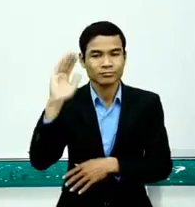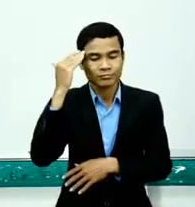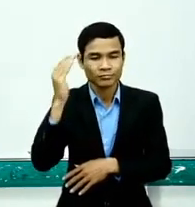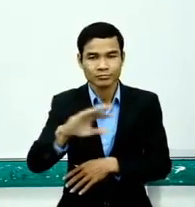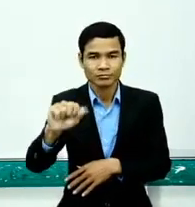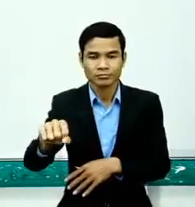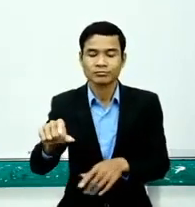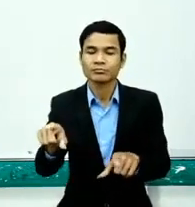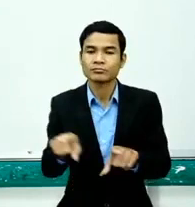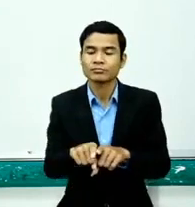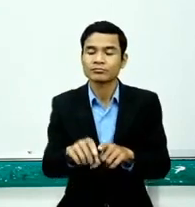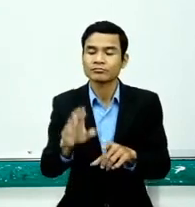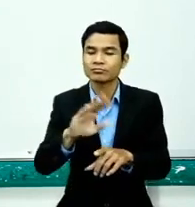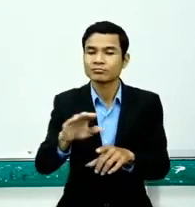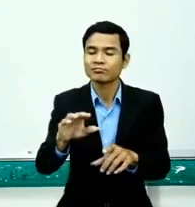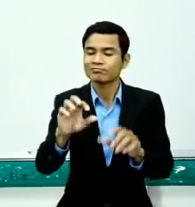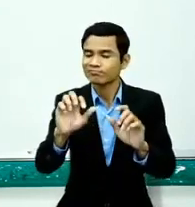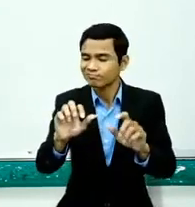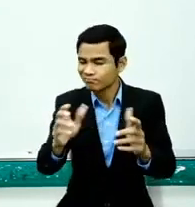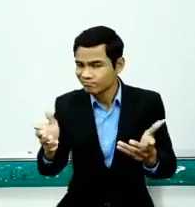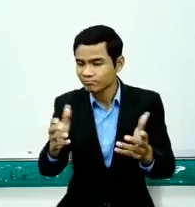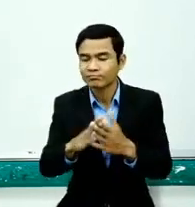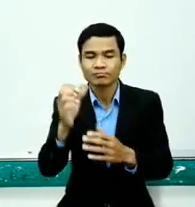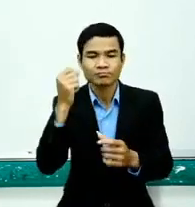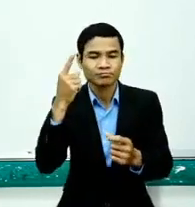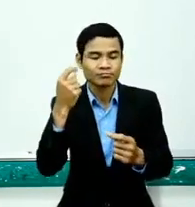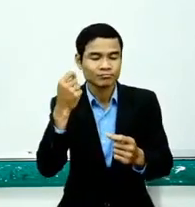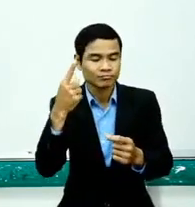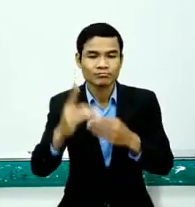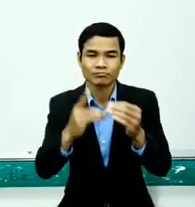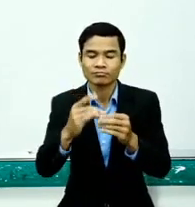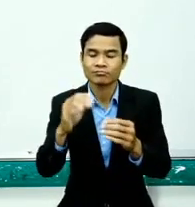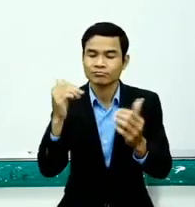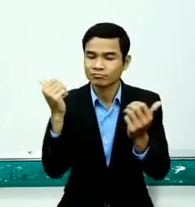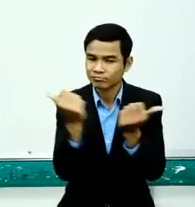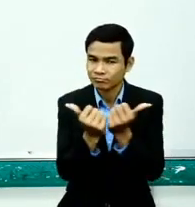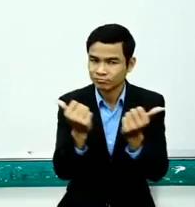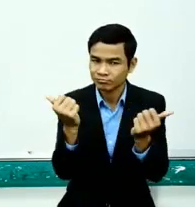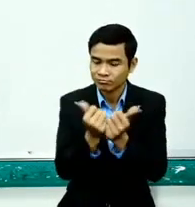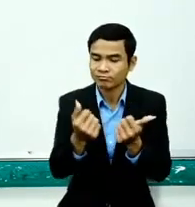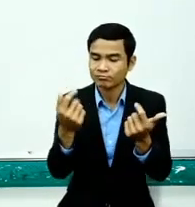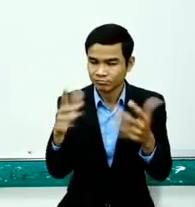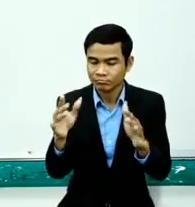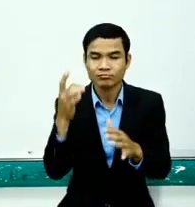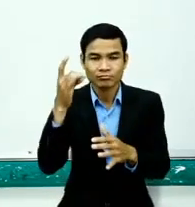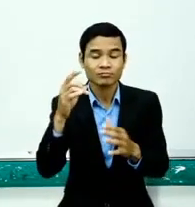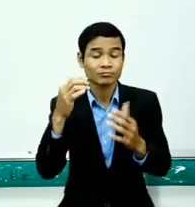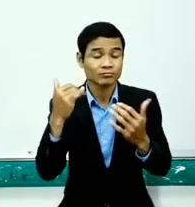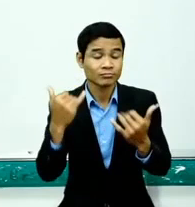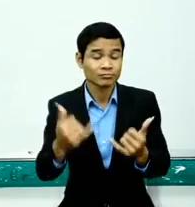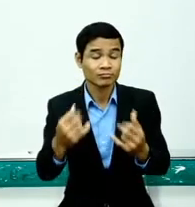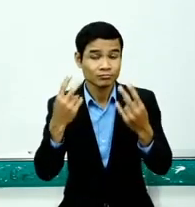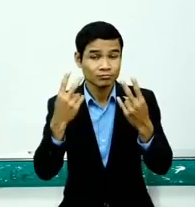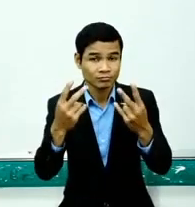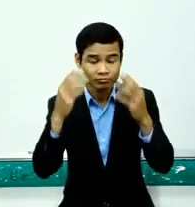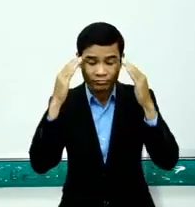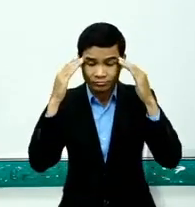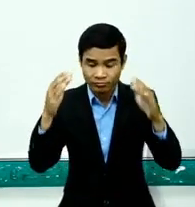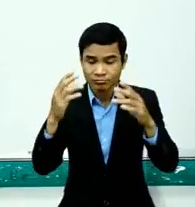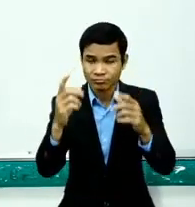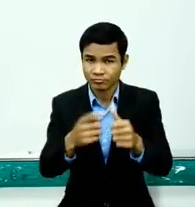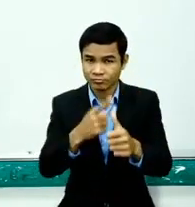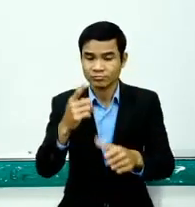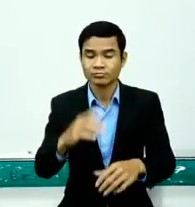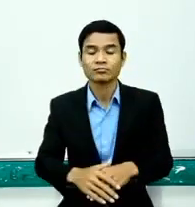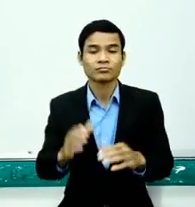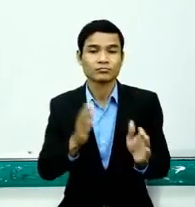កូនកូនចាថាកូនកូនប្រកាសជាយល់ពីការលេងល្បែងនេះហើយលើកូនកូនមើលមកអ្នកគ្រូសិនត្